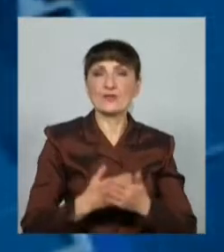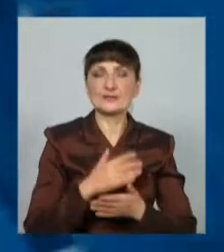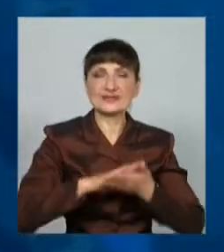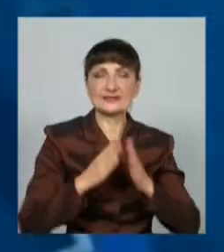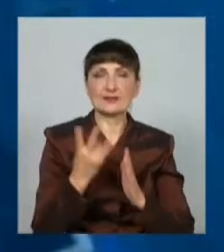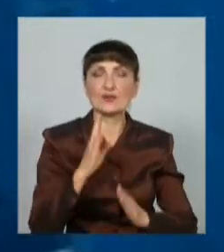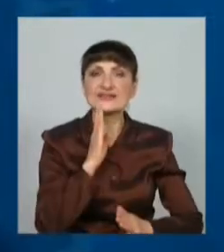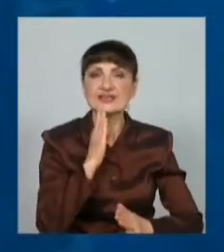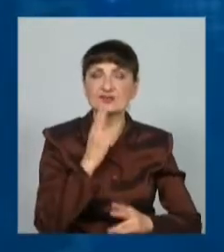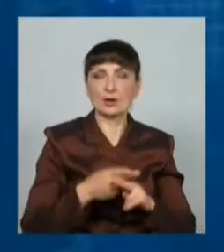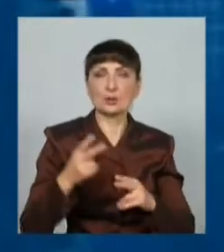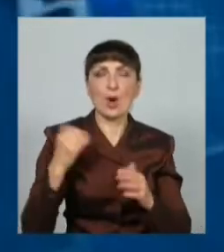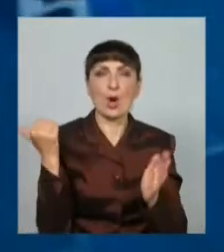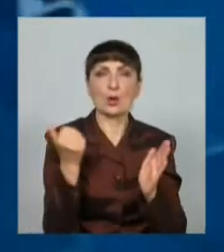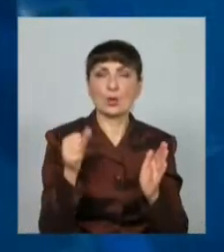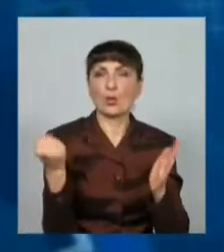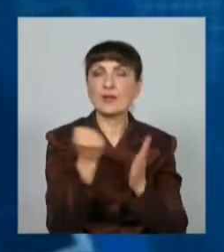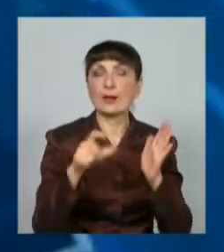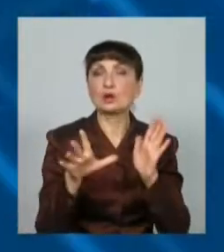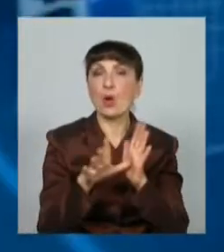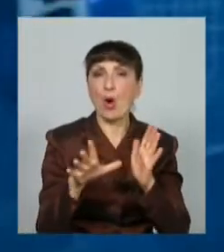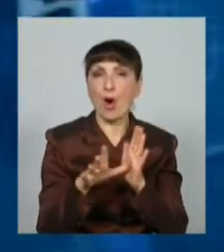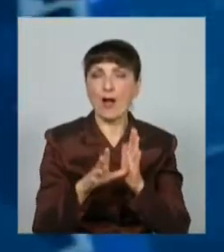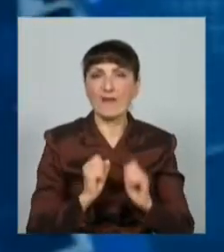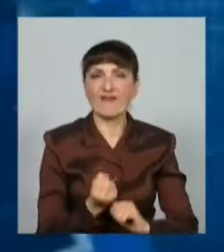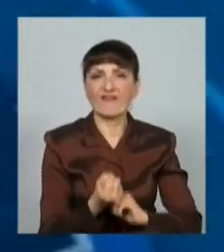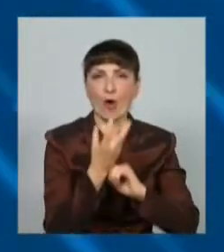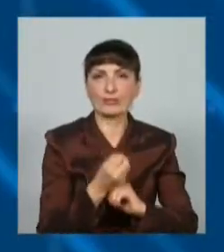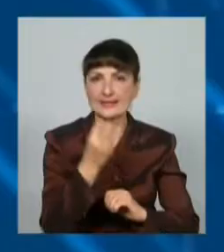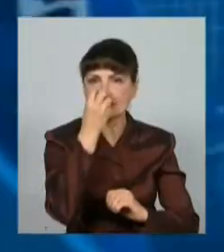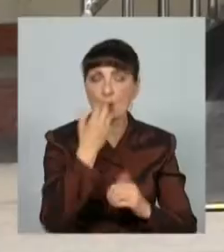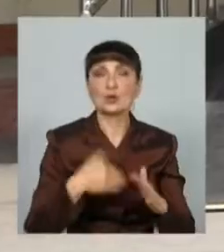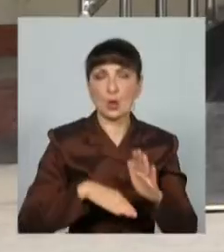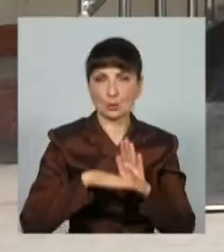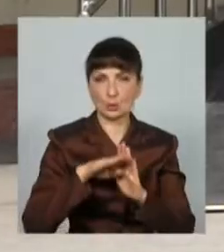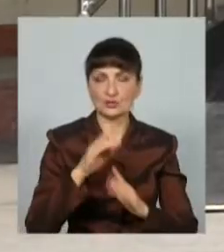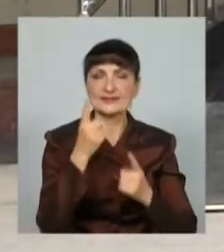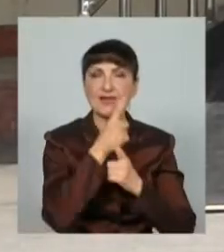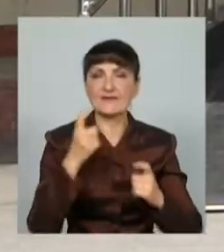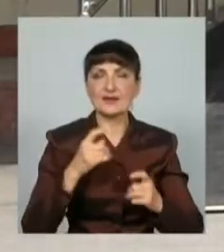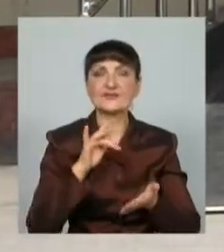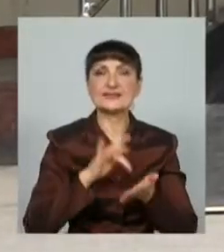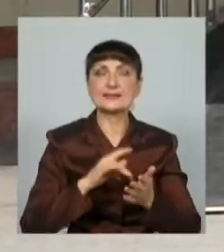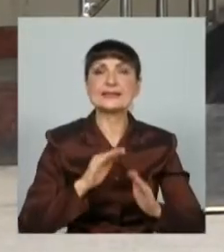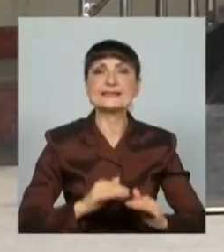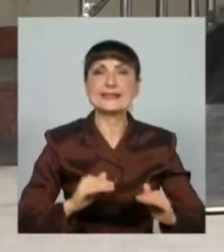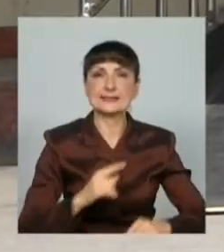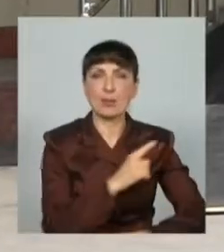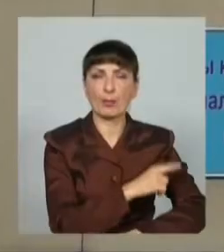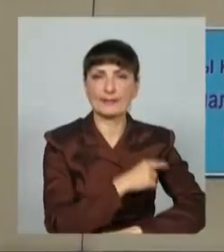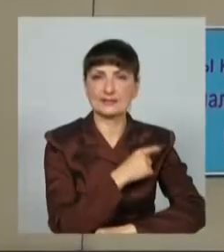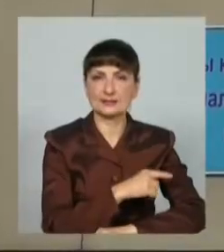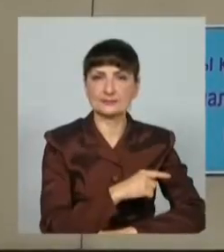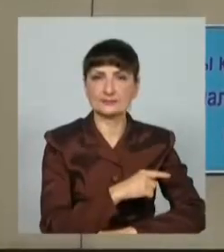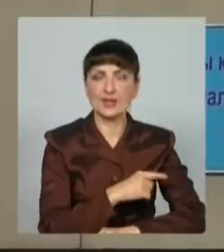Состояние двух девочек, которых ударило током в фонтане перед Алма-Атинским цирком, стабилизировалось. Об этом заявили в Центре детской неотложной медицинской